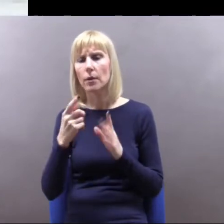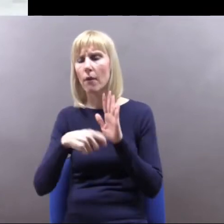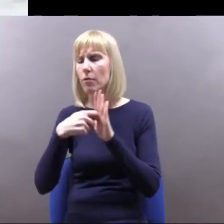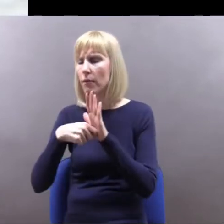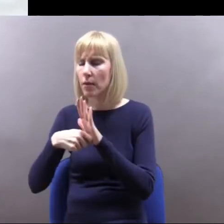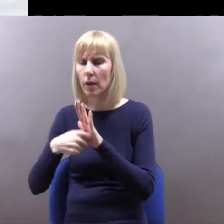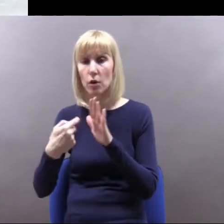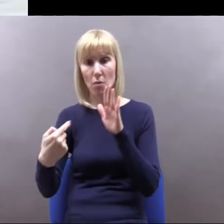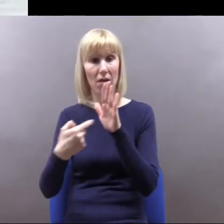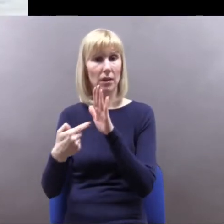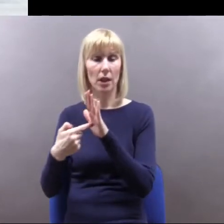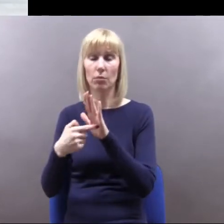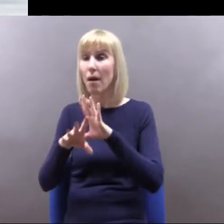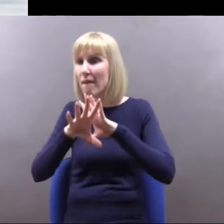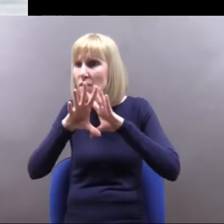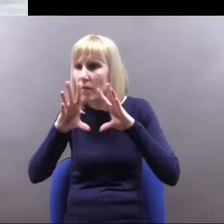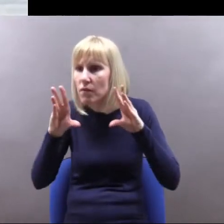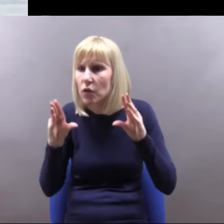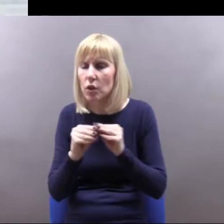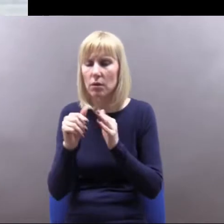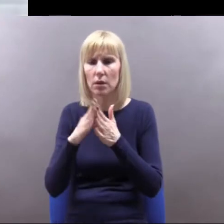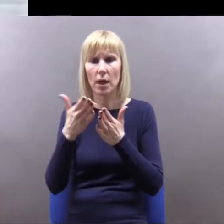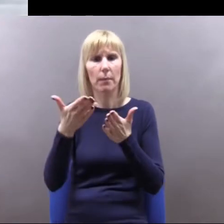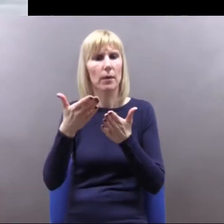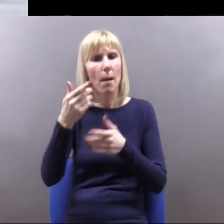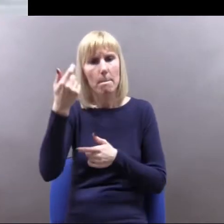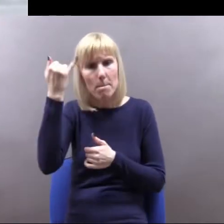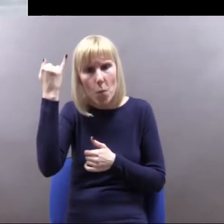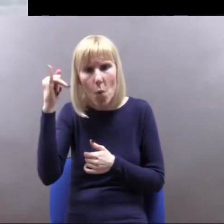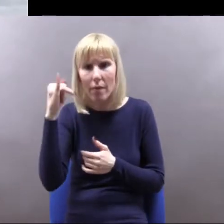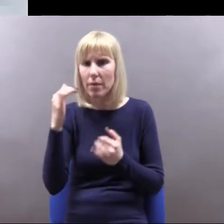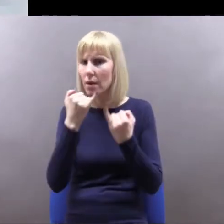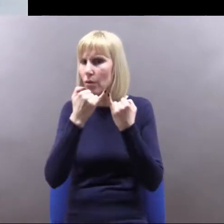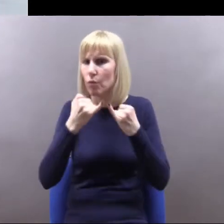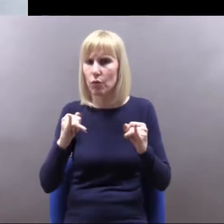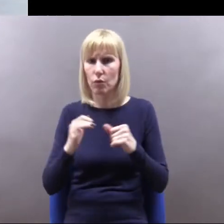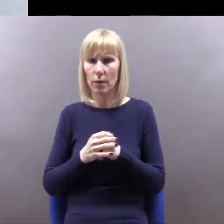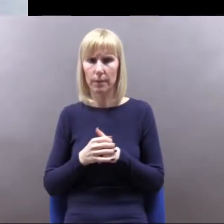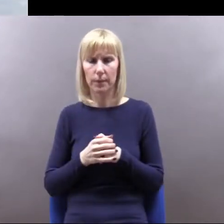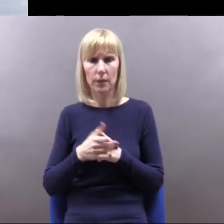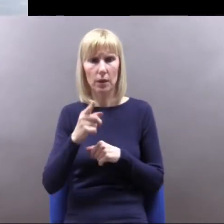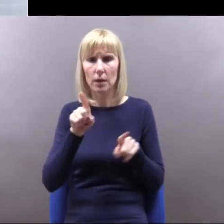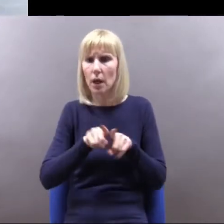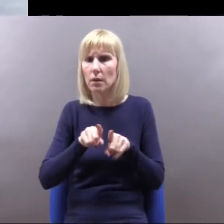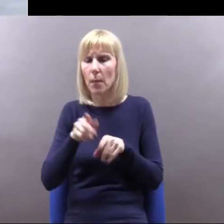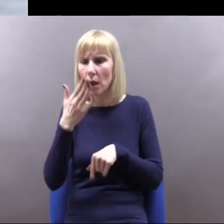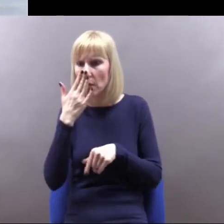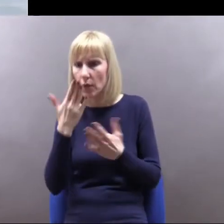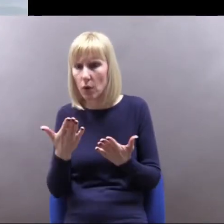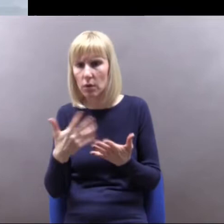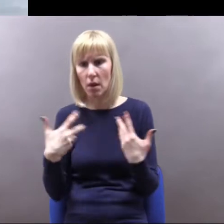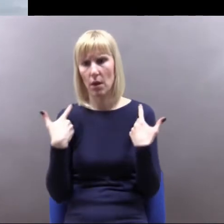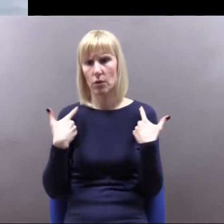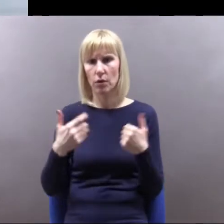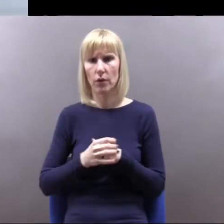jak to wygląda na żywo. Z mojej strony to wszystko. Jeśli ktoś w tej momencie ma uwagi, chętnie, jeśli nie,